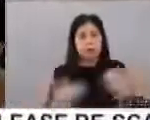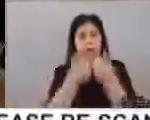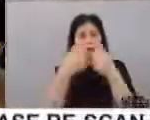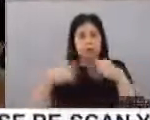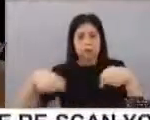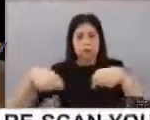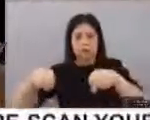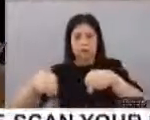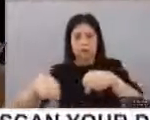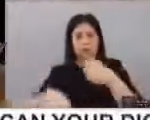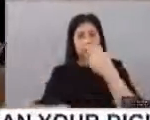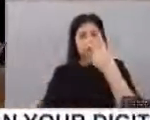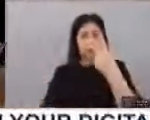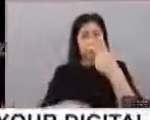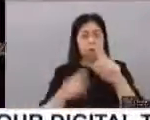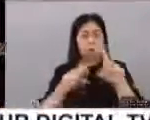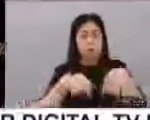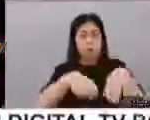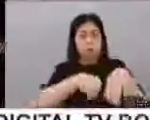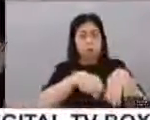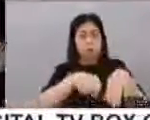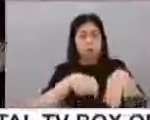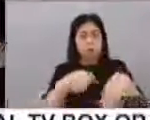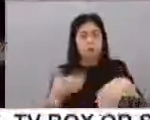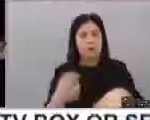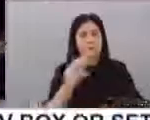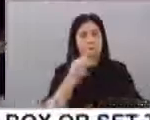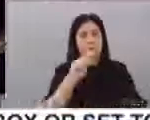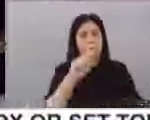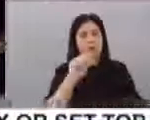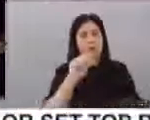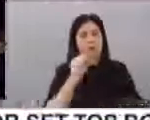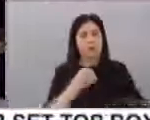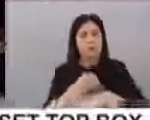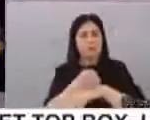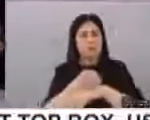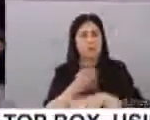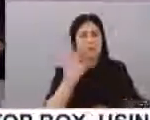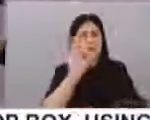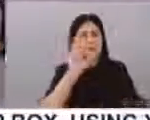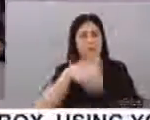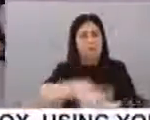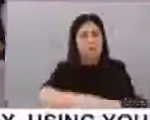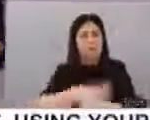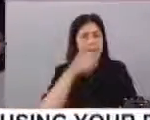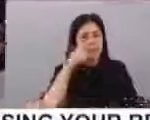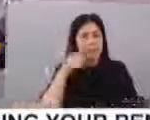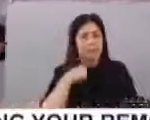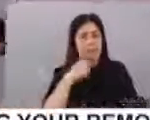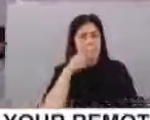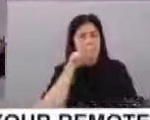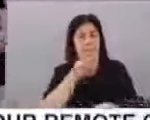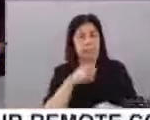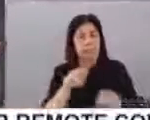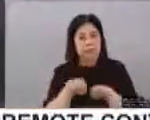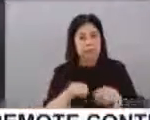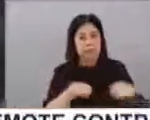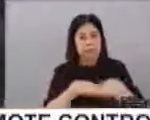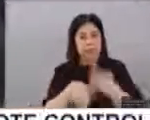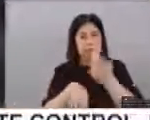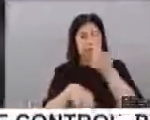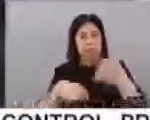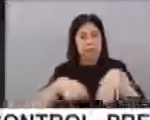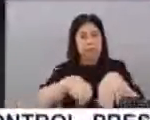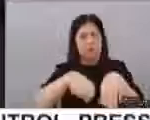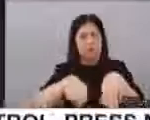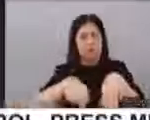Wala nang galawan yun, permis na silang ganun. Patay ang driver ng motorsiklo at ang driver ng tricycle. Sugatan naman ng driver at apat